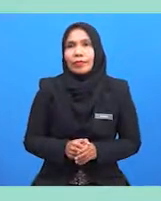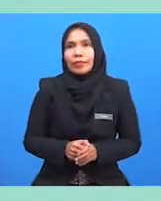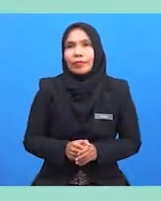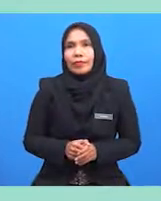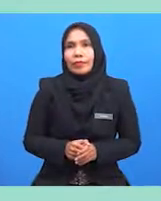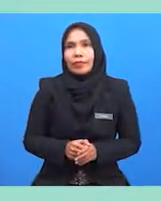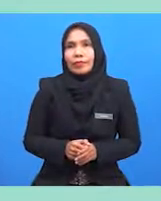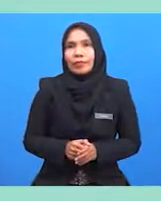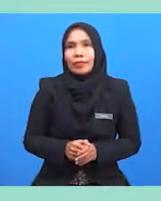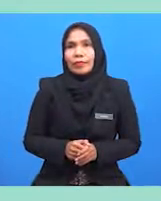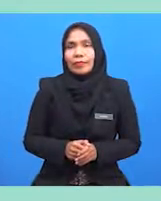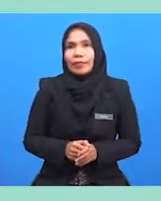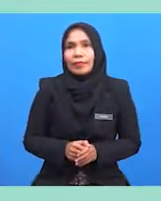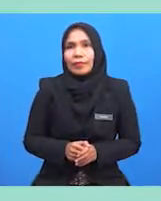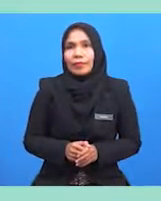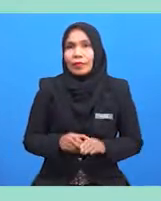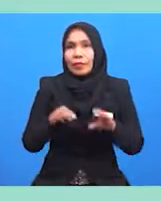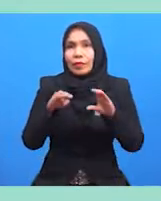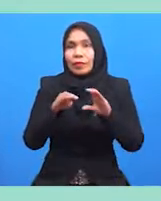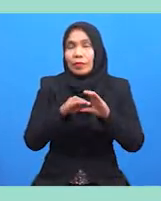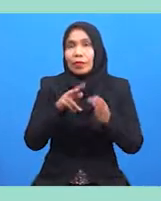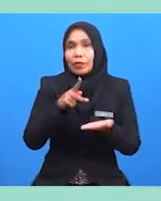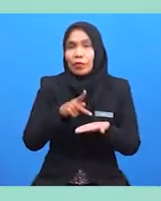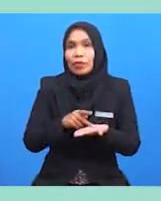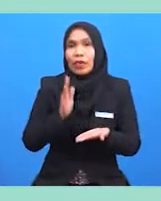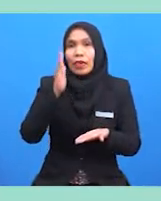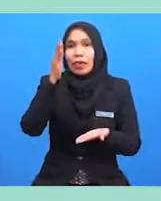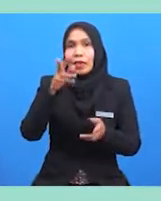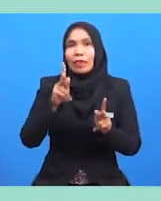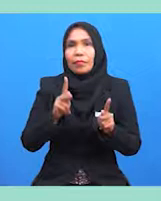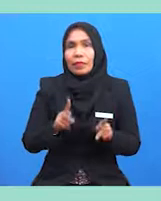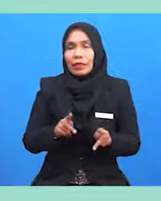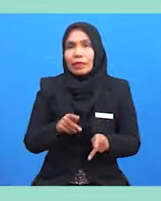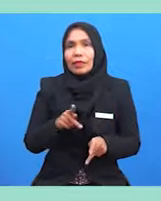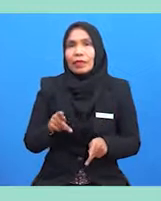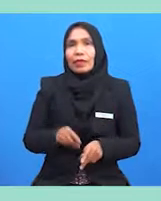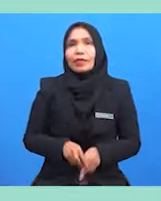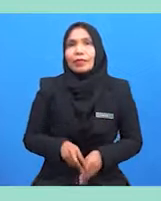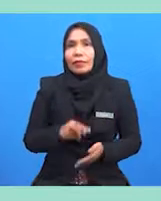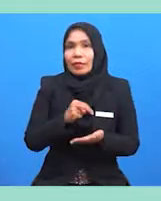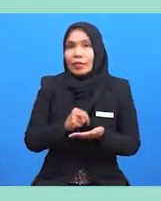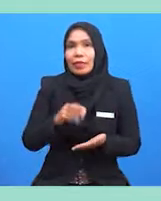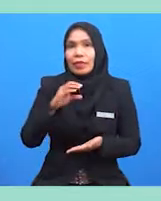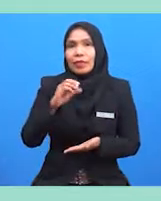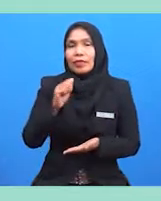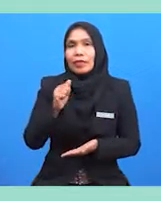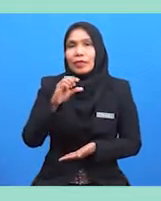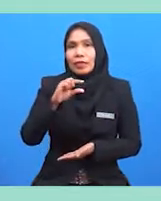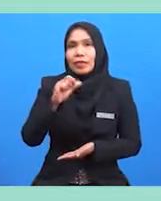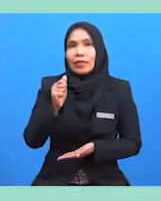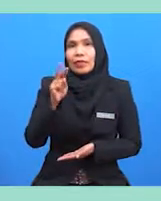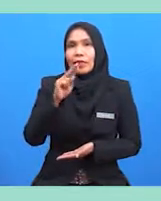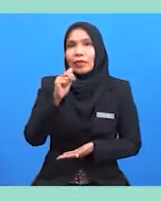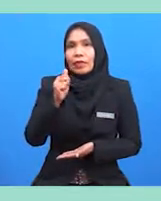asing. Bank Pusat akan memastikan nilai cagaran RM pada nilai